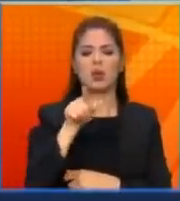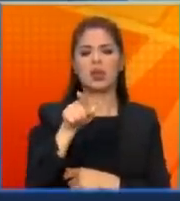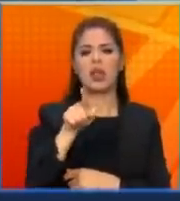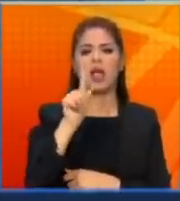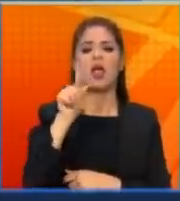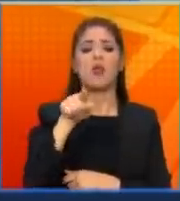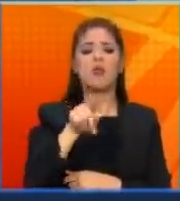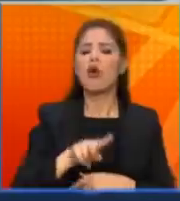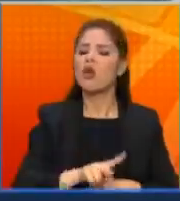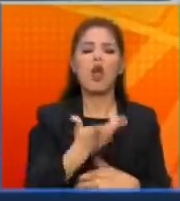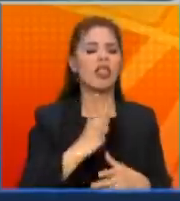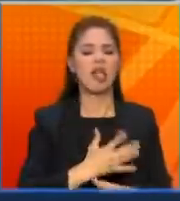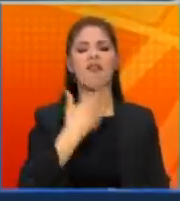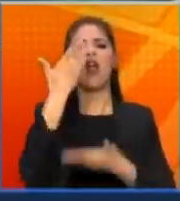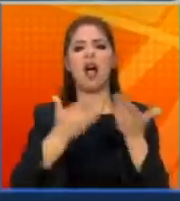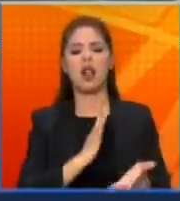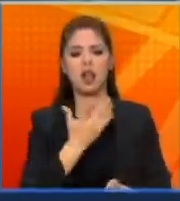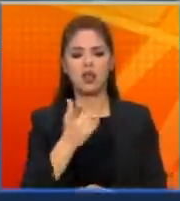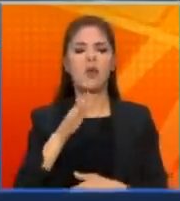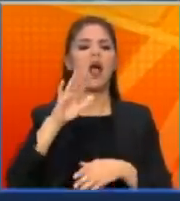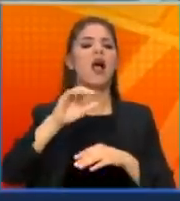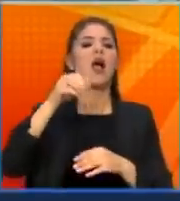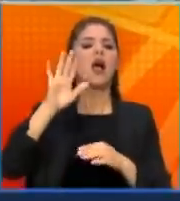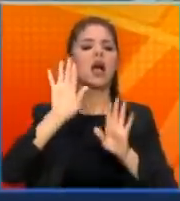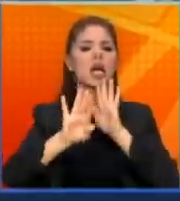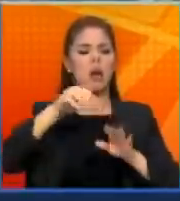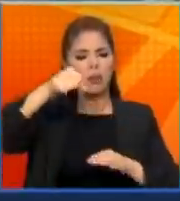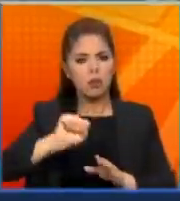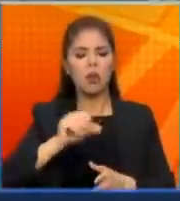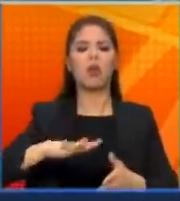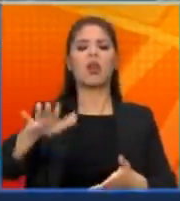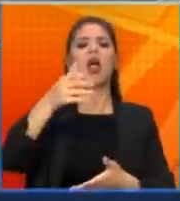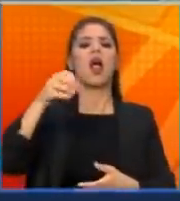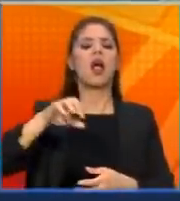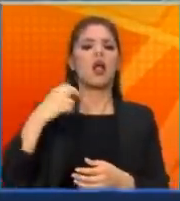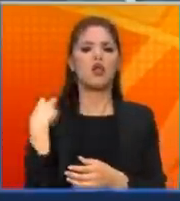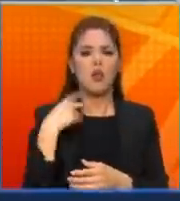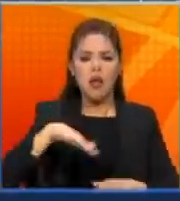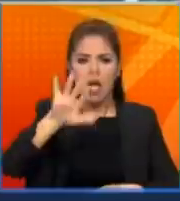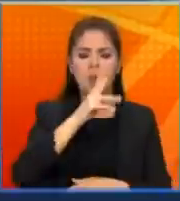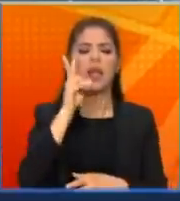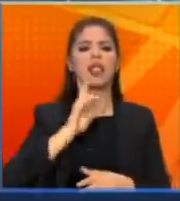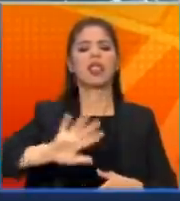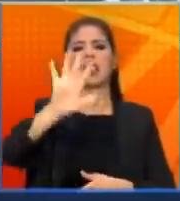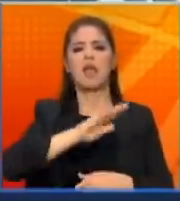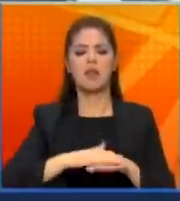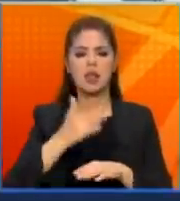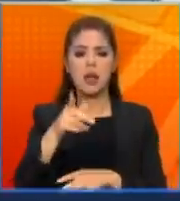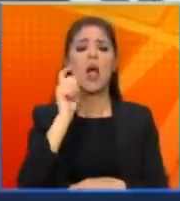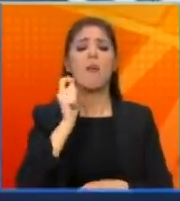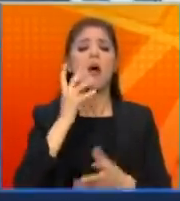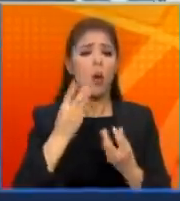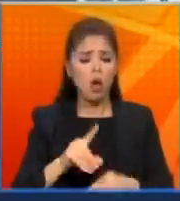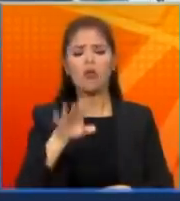Temastan kaçınmanın da yolları belirtiliyor. Kapı kolları, lavabolar gibi sık kullanılan yüzeyleri her gün temizleyin. Mecbur kalmadıkça yurt